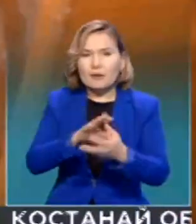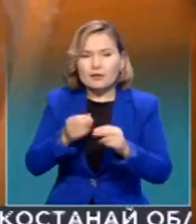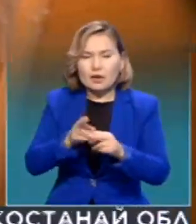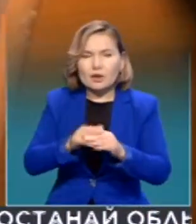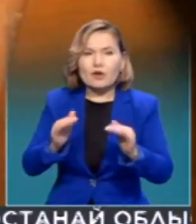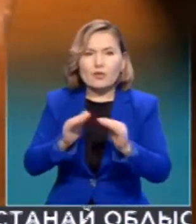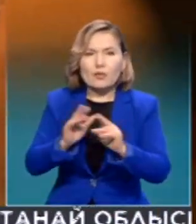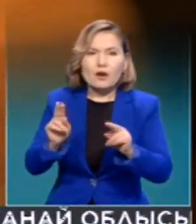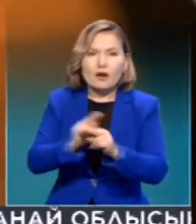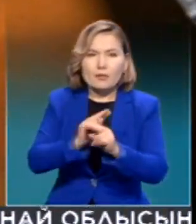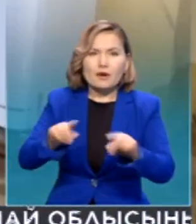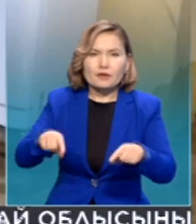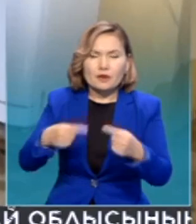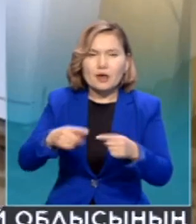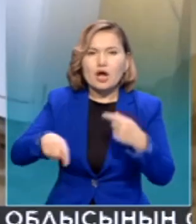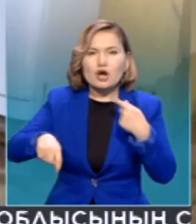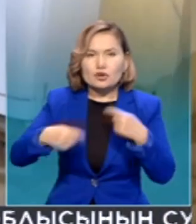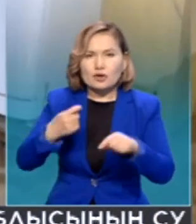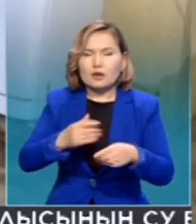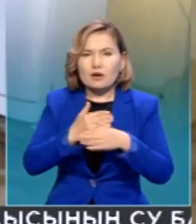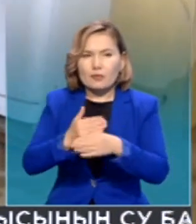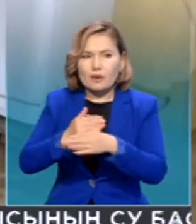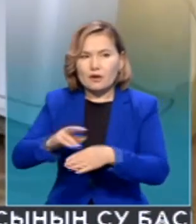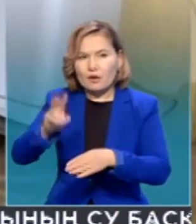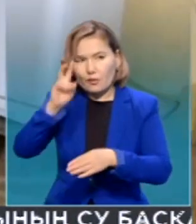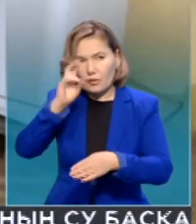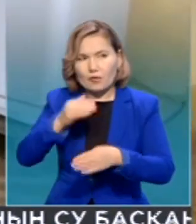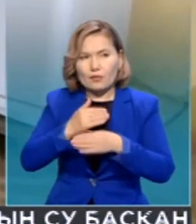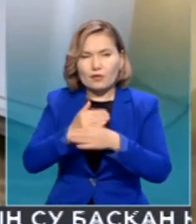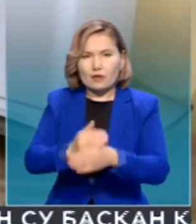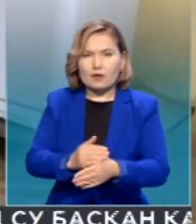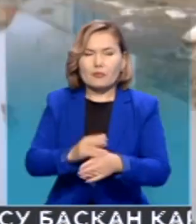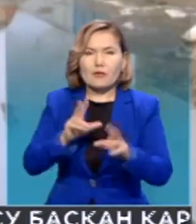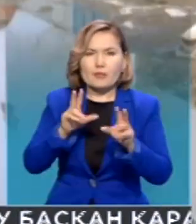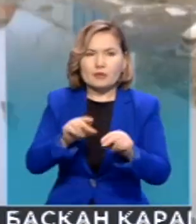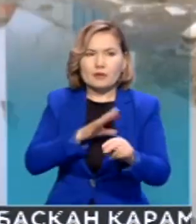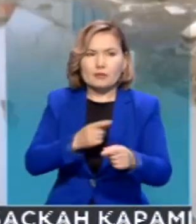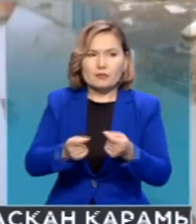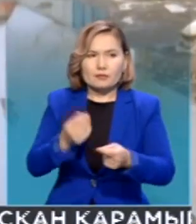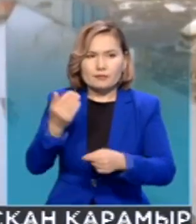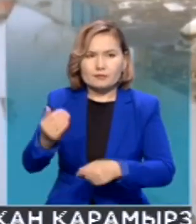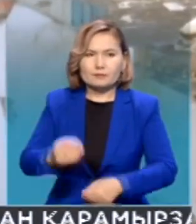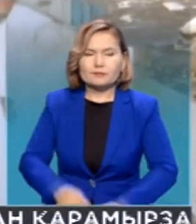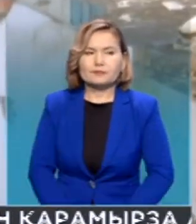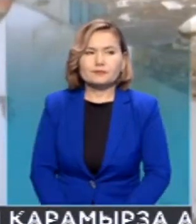үйлерді қалпына келтіріп, шығынды өтеуге көмек көрсетіледі деп отыр.